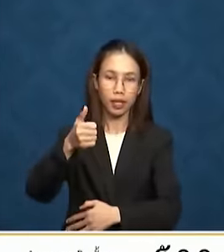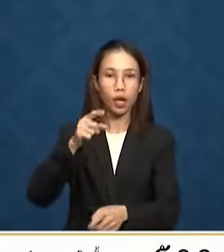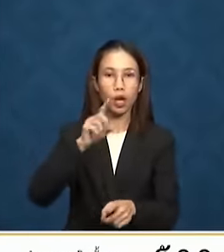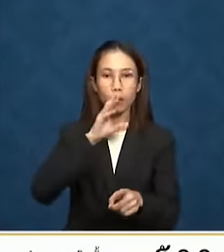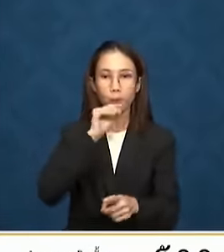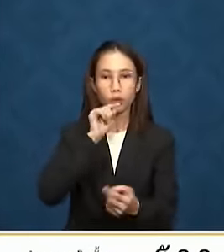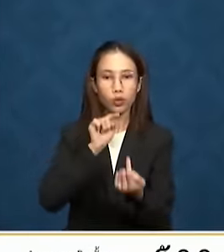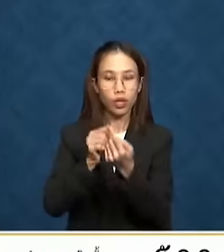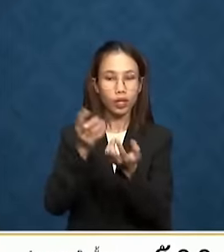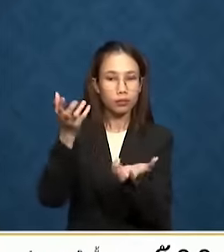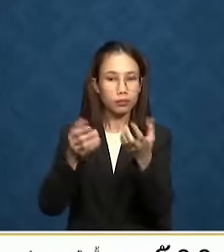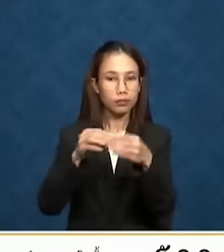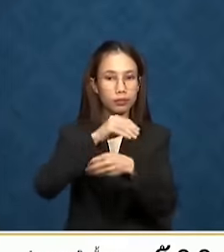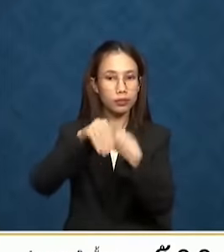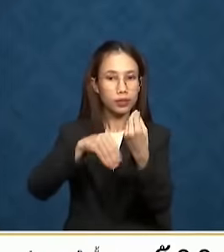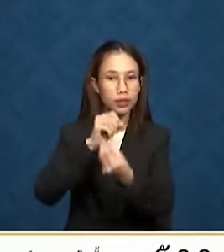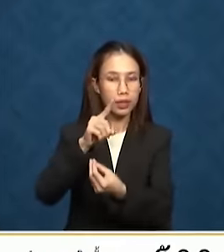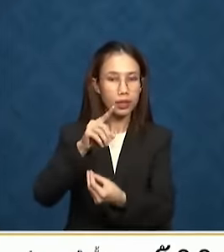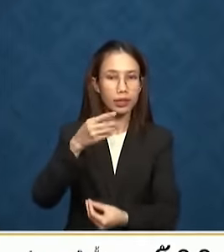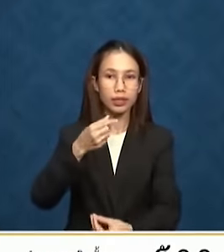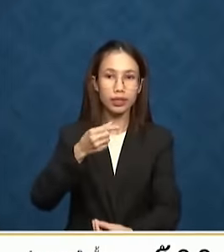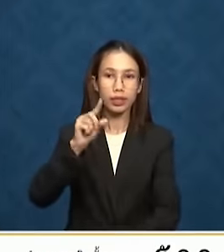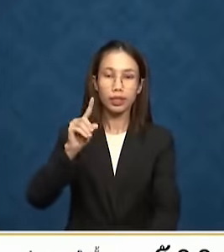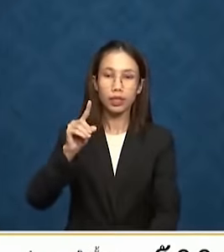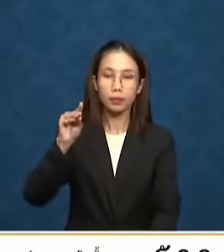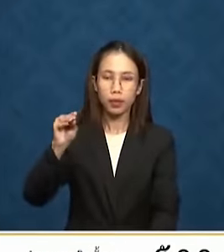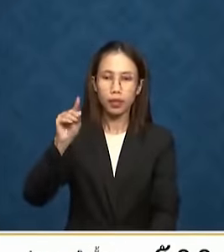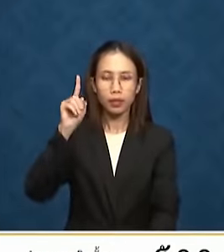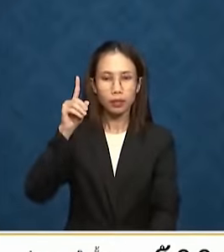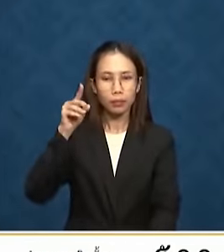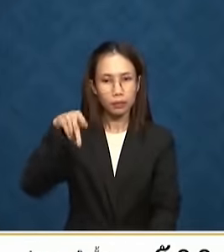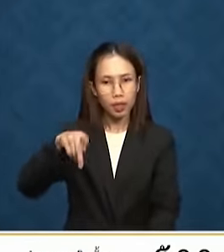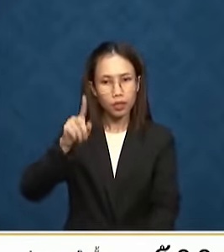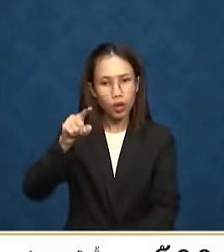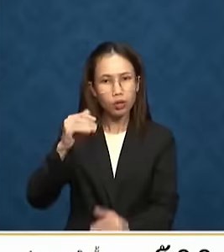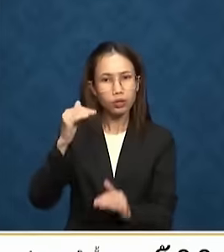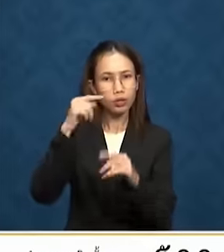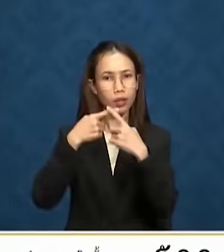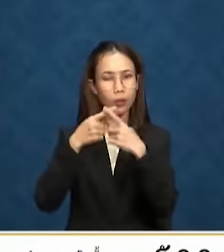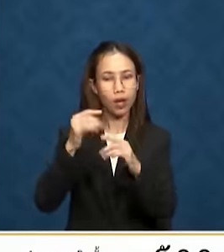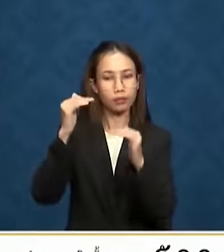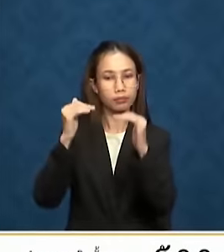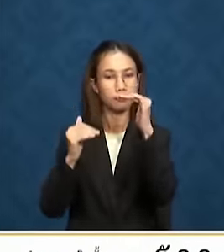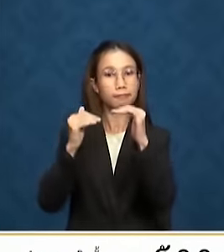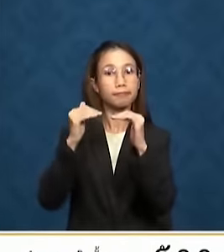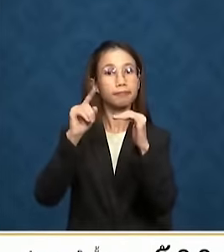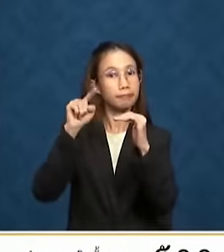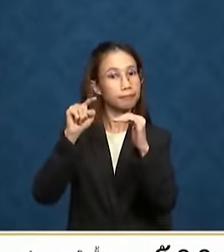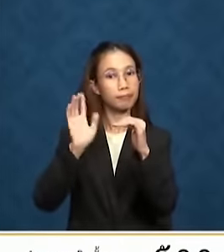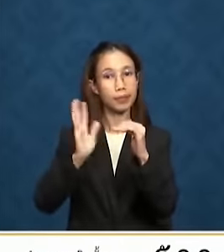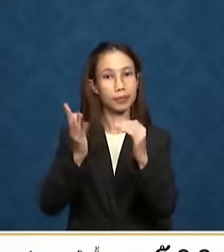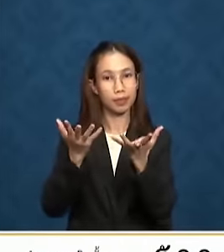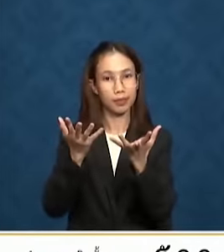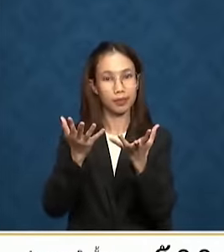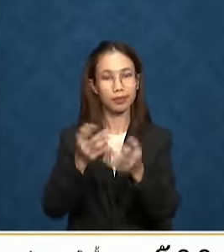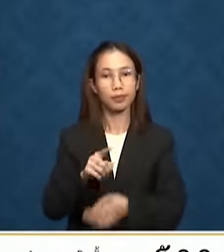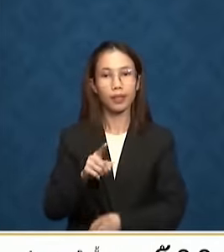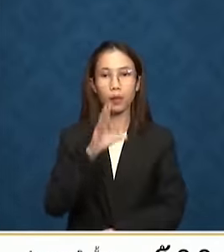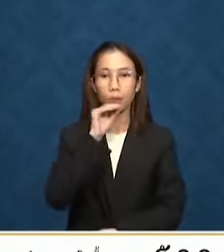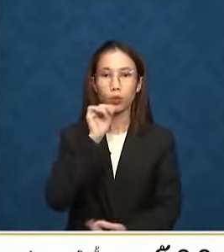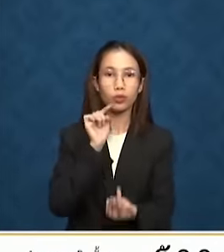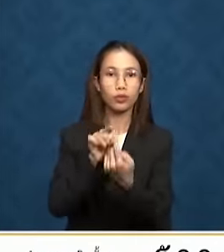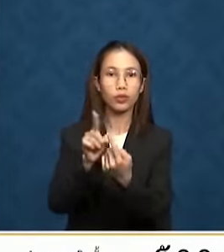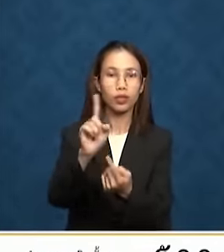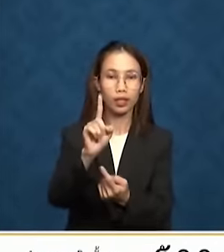กระตุ้นเศรษฐกิจกระตุ้น GDPแต่ในขณะเดียวกันมันต้องลดความเหลื่อมล้ำด้วยเขาพูดถึงการ